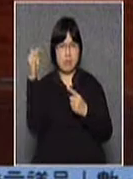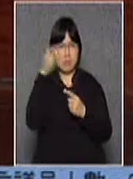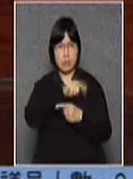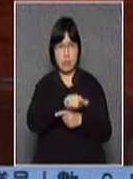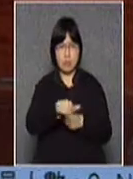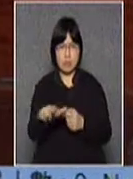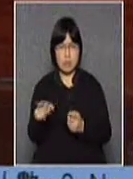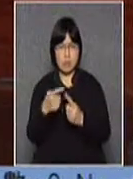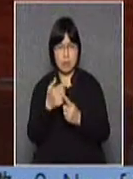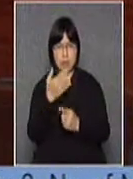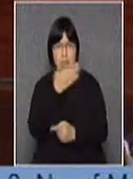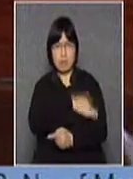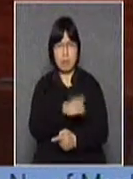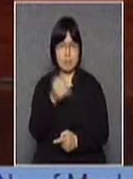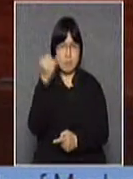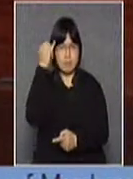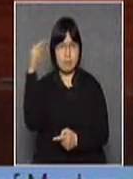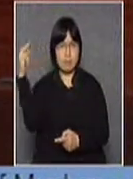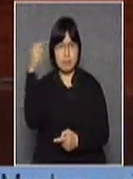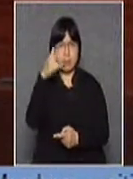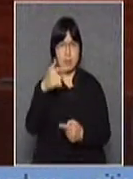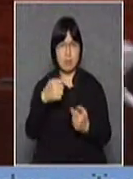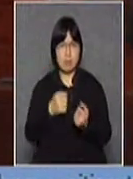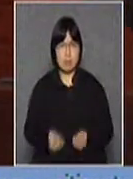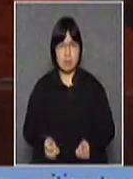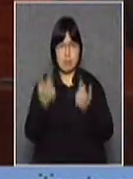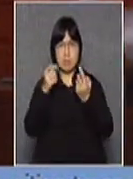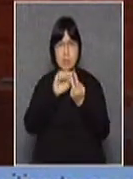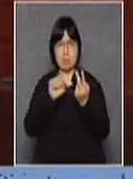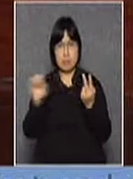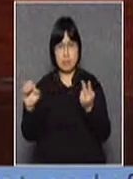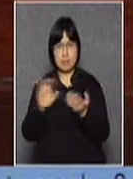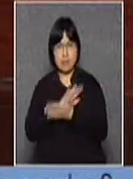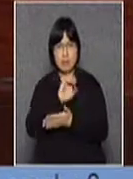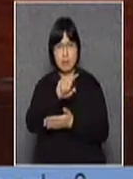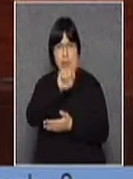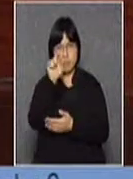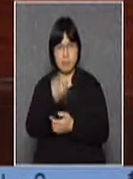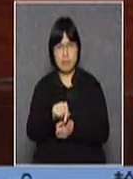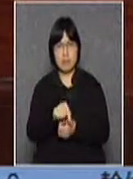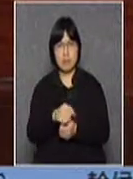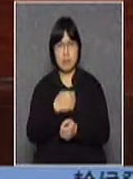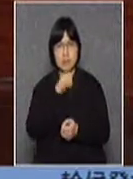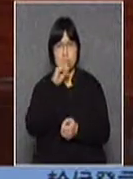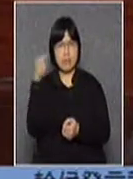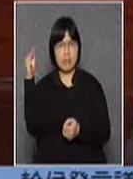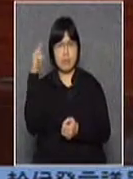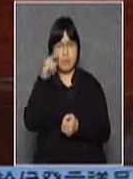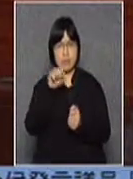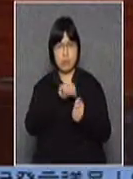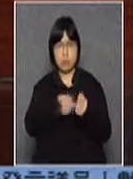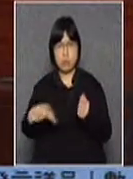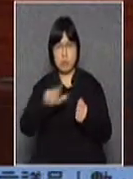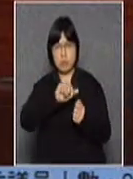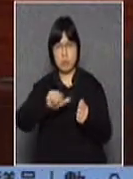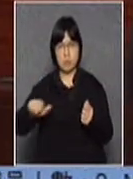響，是吧？個飛機的數字不斷增加，我2010年在立法會問了一些問題，講出這個飛機產生這個污染問